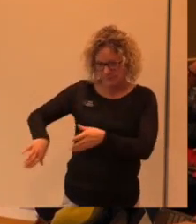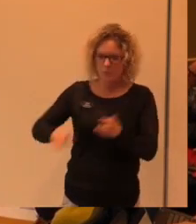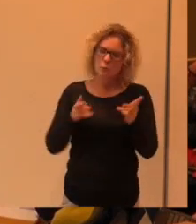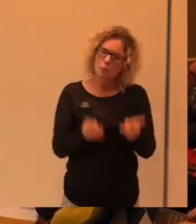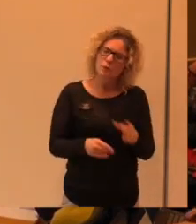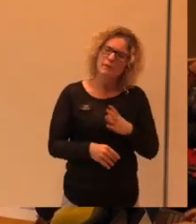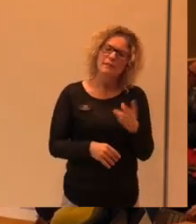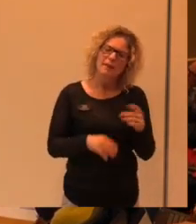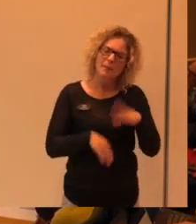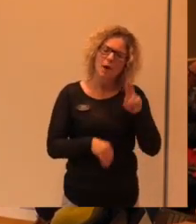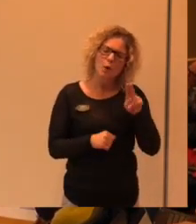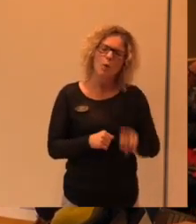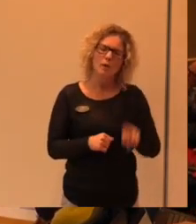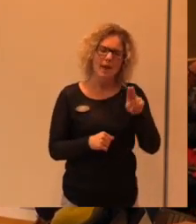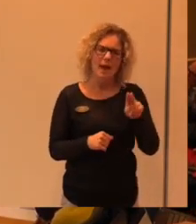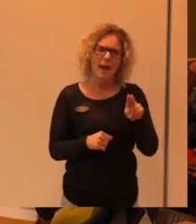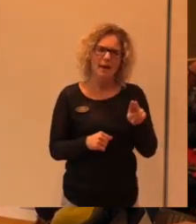finns ju också lite mer konkreta